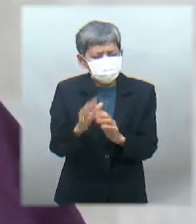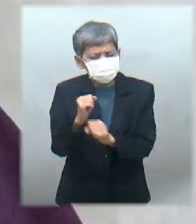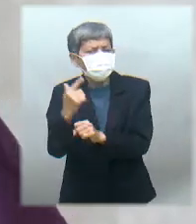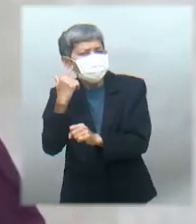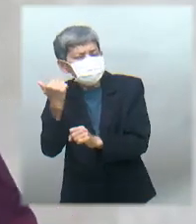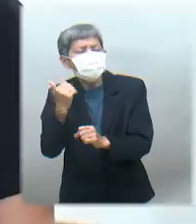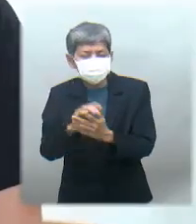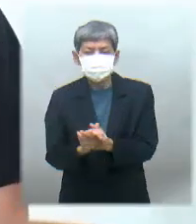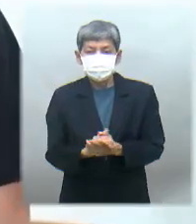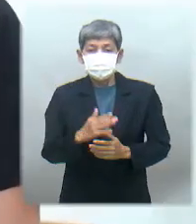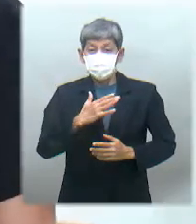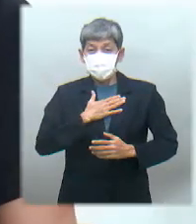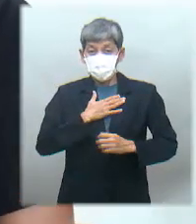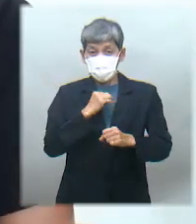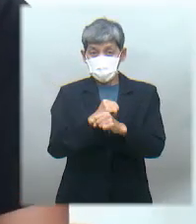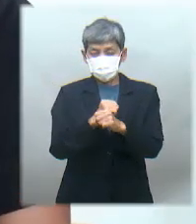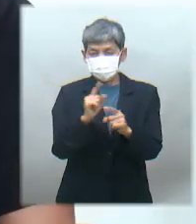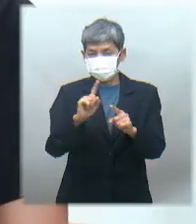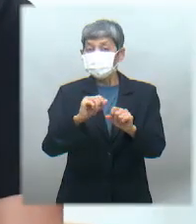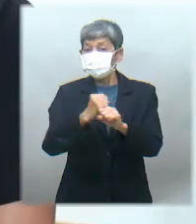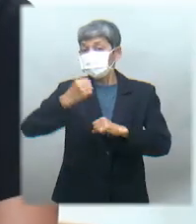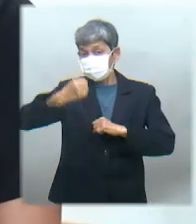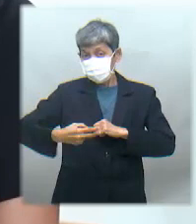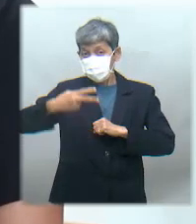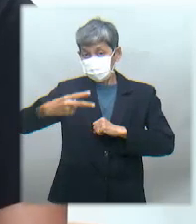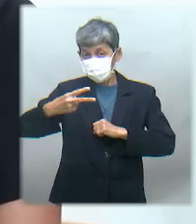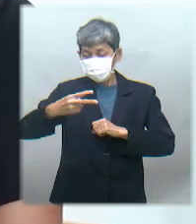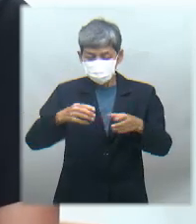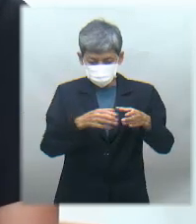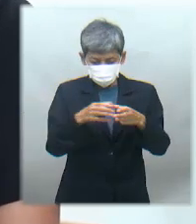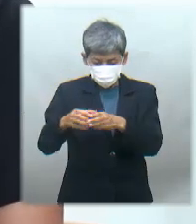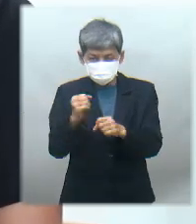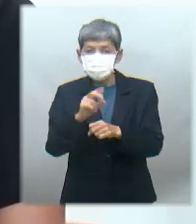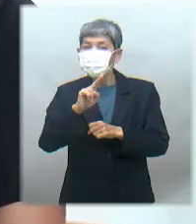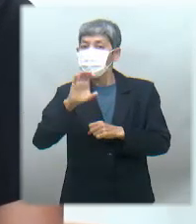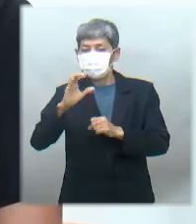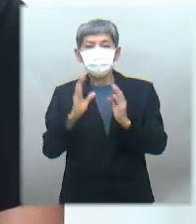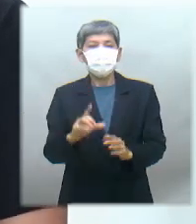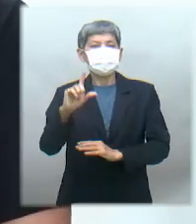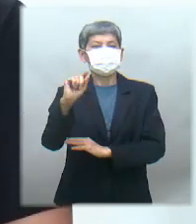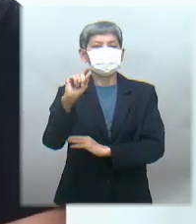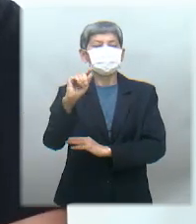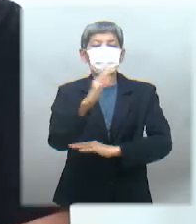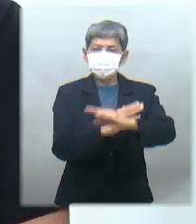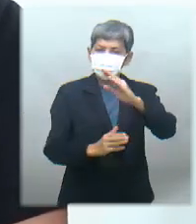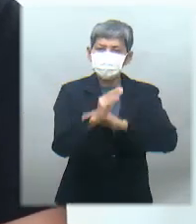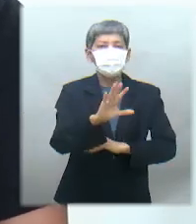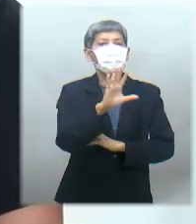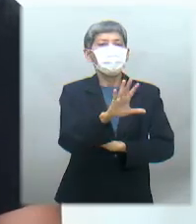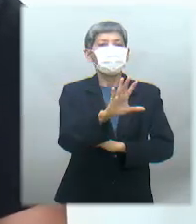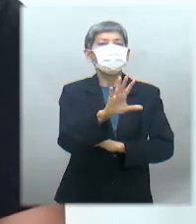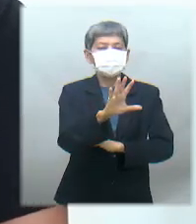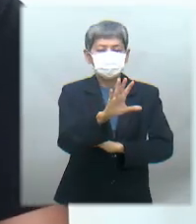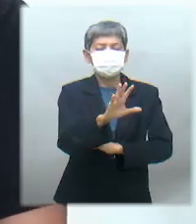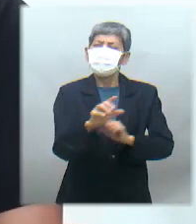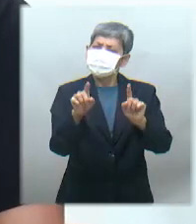ังานทั้หมดจรงๆของเราจะแงไปสองส่วนคอรทีมของ Valkant มี 20 คนกมคนมกประมาณ 5 คน